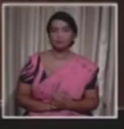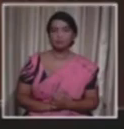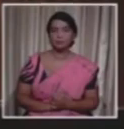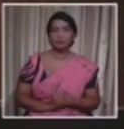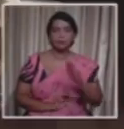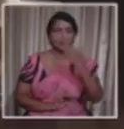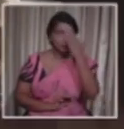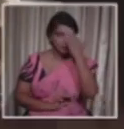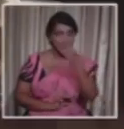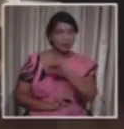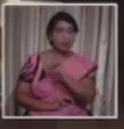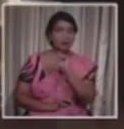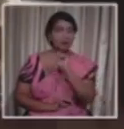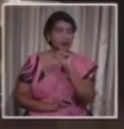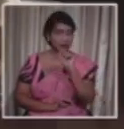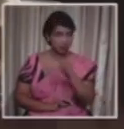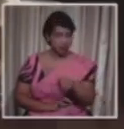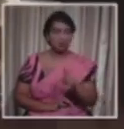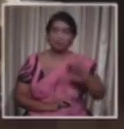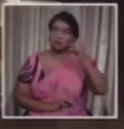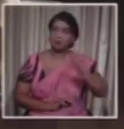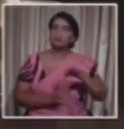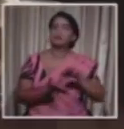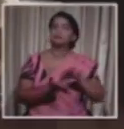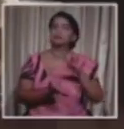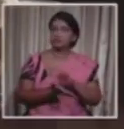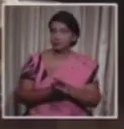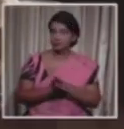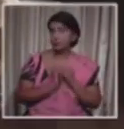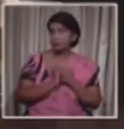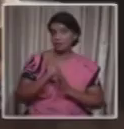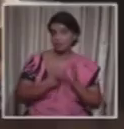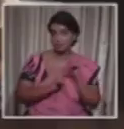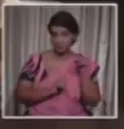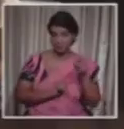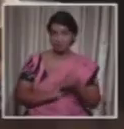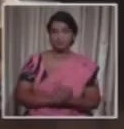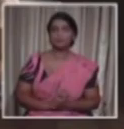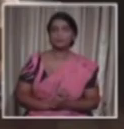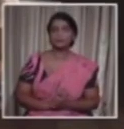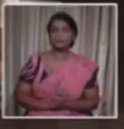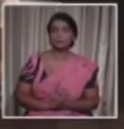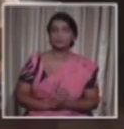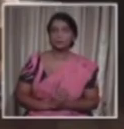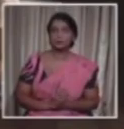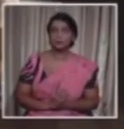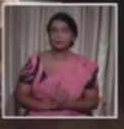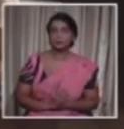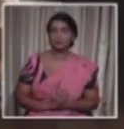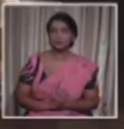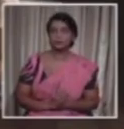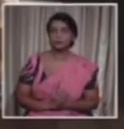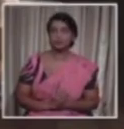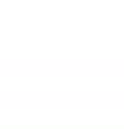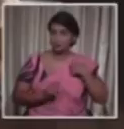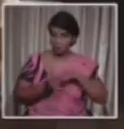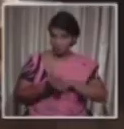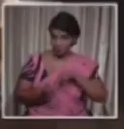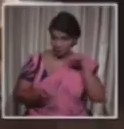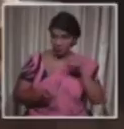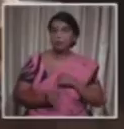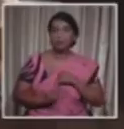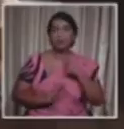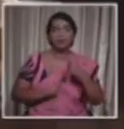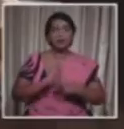කරුණාකර එම නාම යෝජනාව ස්ථීර කරන්න ගරු මන්ත්‍රීවරයෙකු විසින්. ගරු කථානායකතුමනි, ගරු මහලේකම්තුමනි,